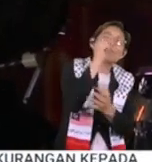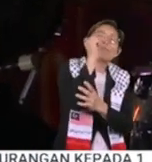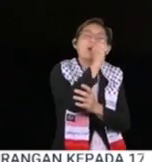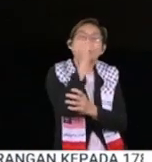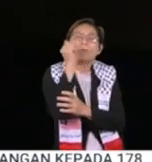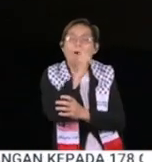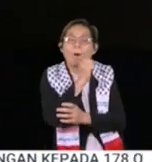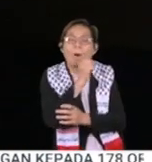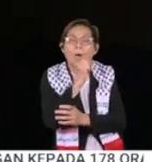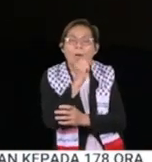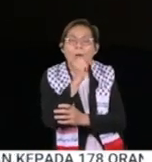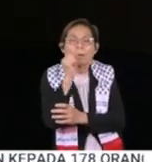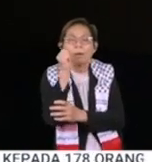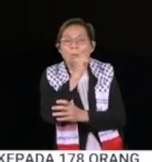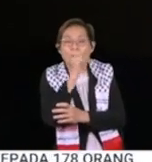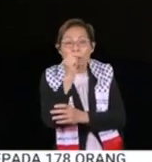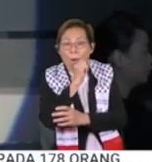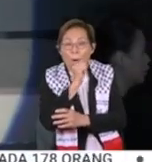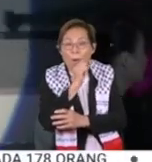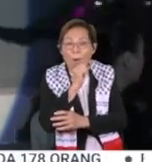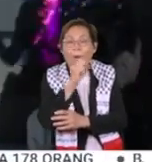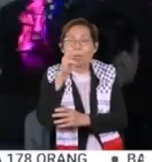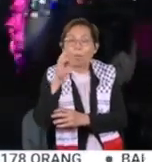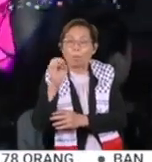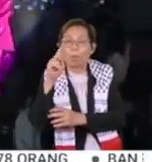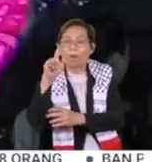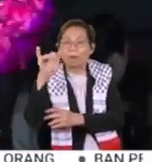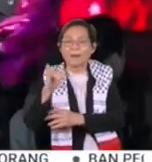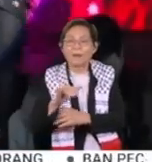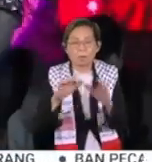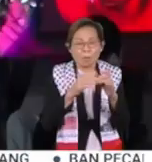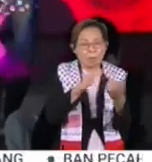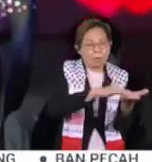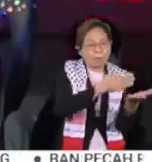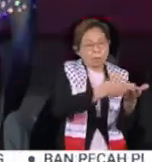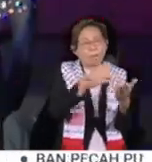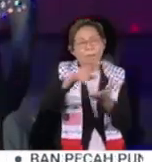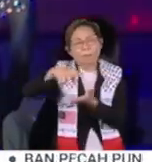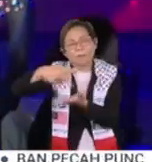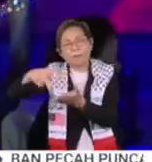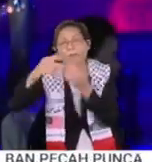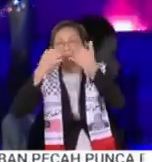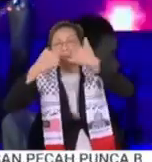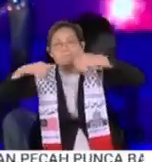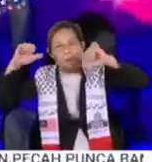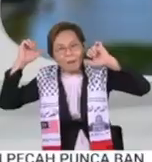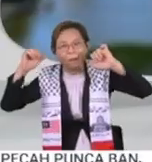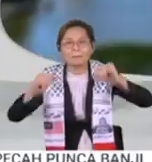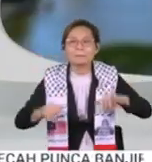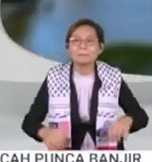penyanyi soprano tempatan terkenal Wendy Yong bersama kumpulan pemuzik dan penari yang berbakat.